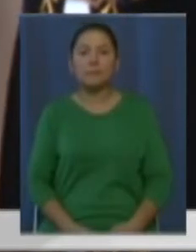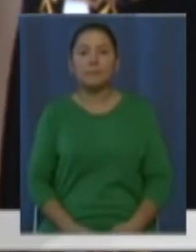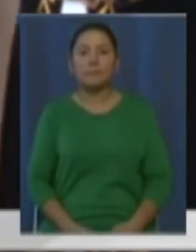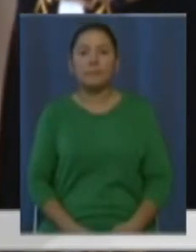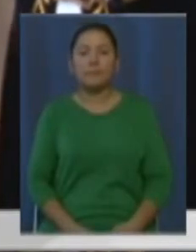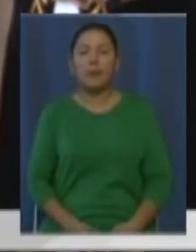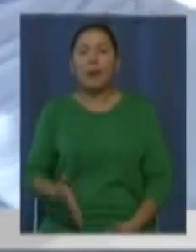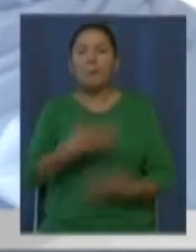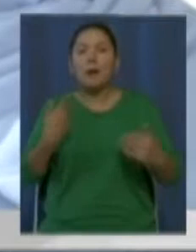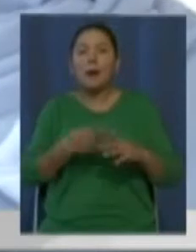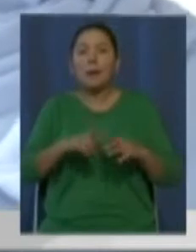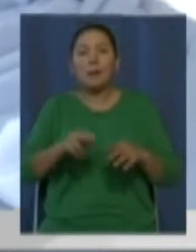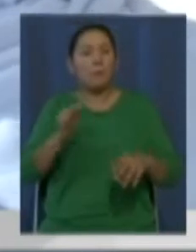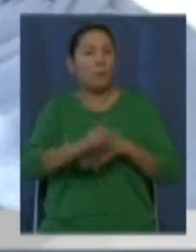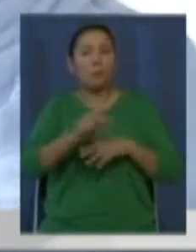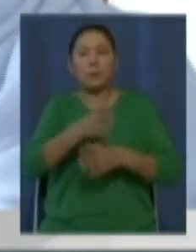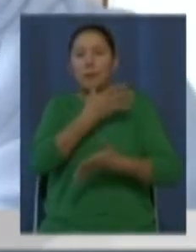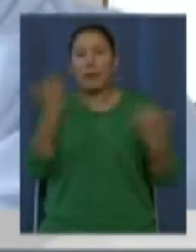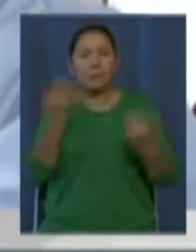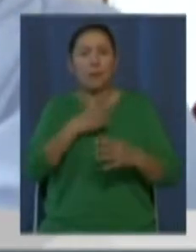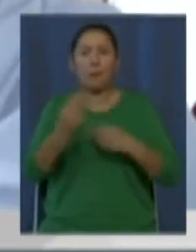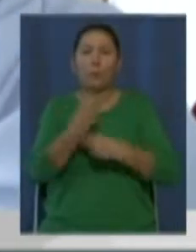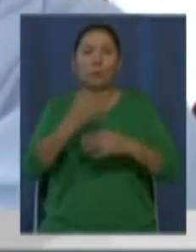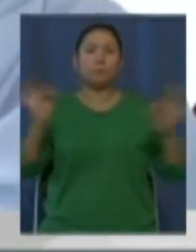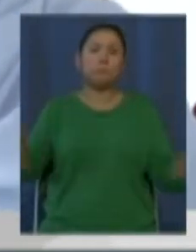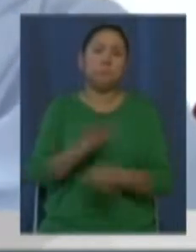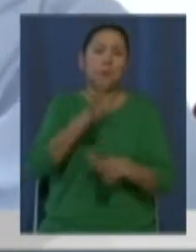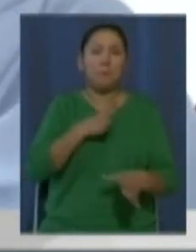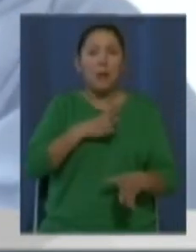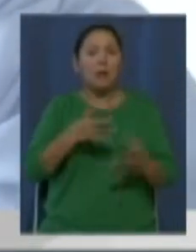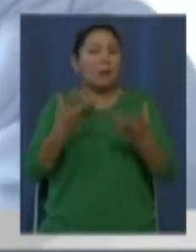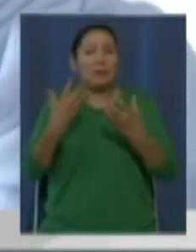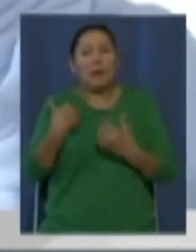көргенде жастардың да өнерге деген құлшынысы артады деген ойдамыз.